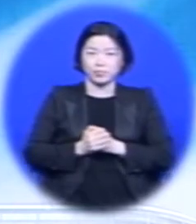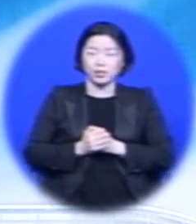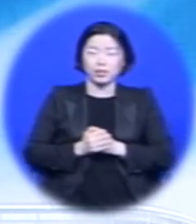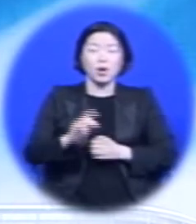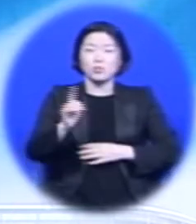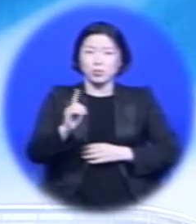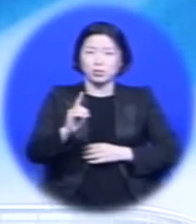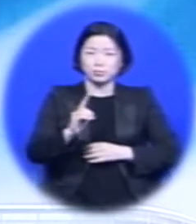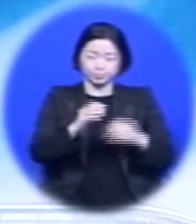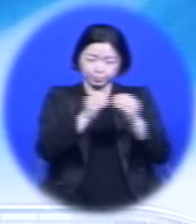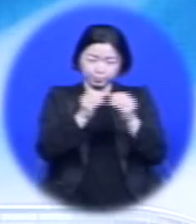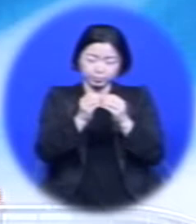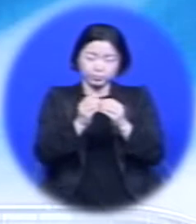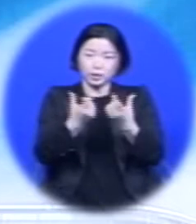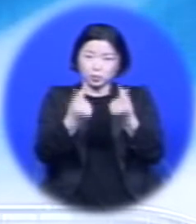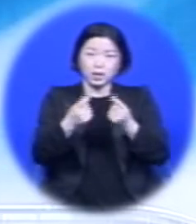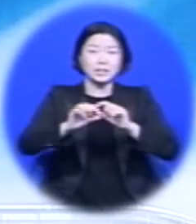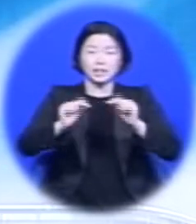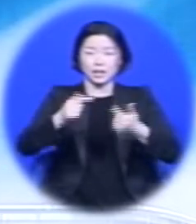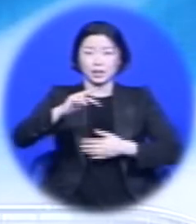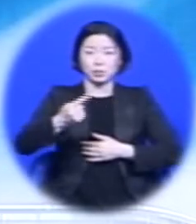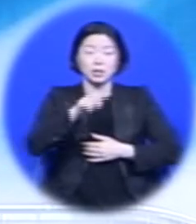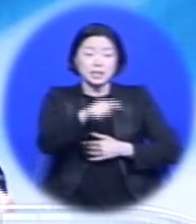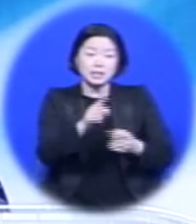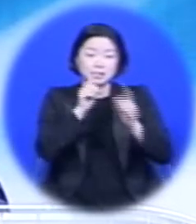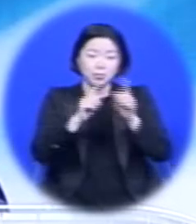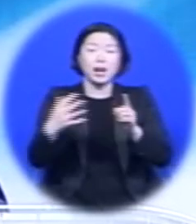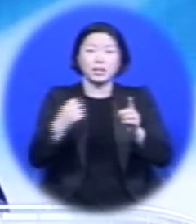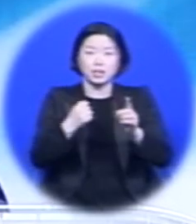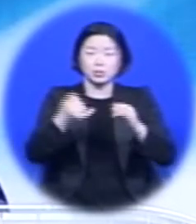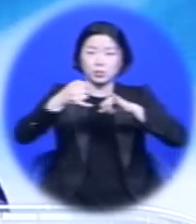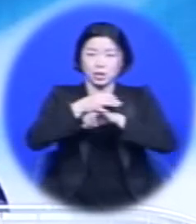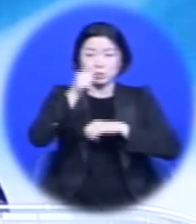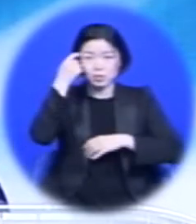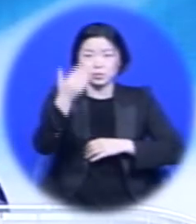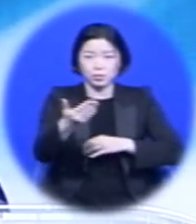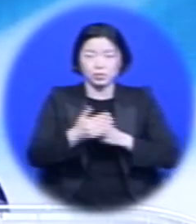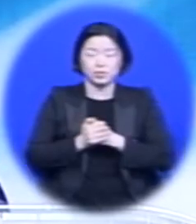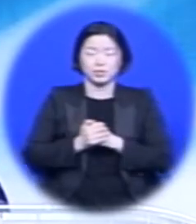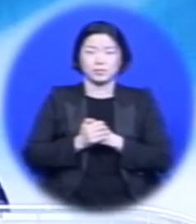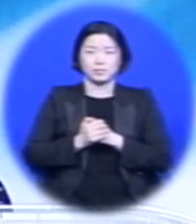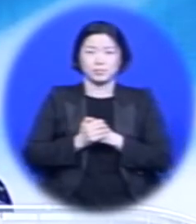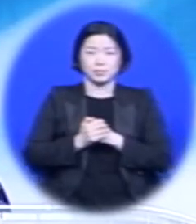뭐 문자적으로 똑같이 하지 않았다 하더라도 결국 그 말로 약속했잖아요. 결혼식 할 때,